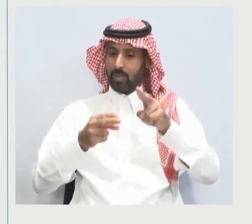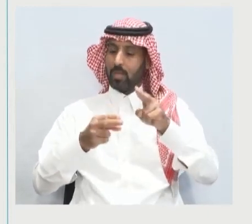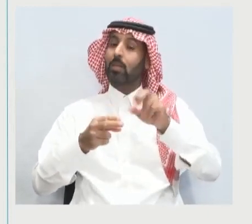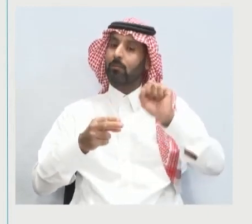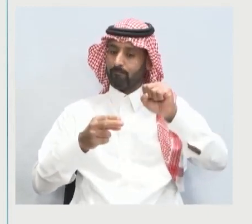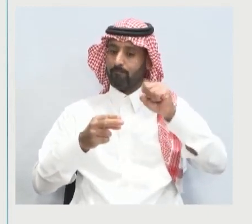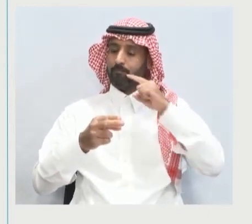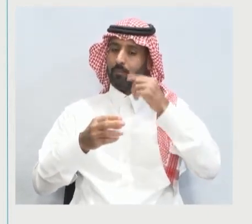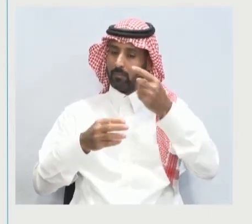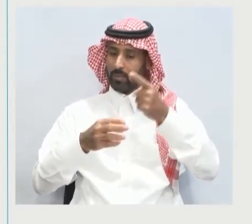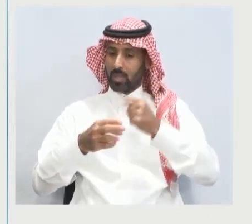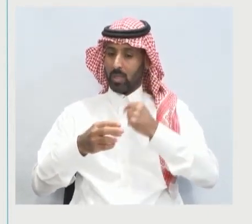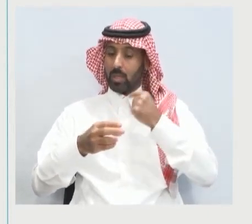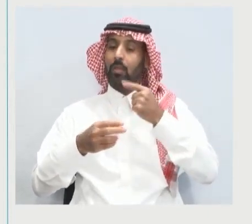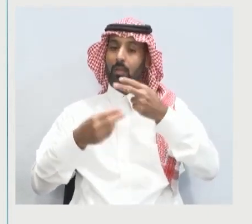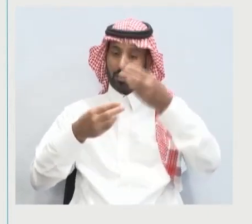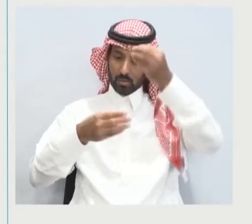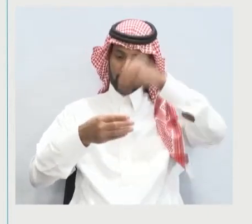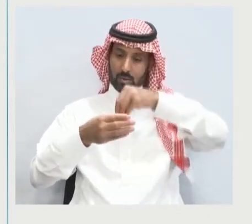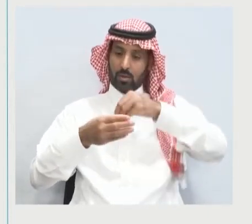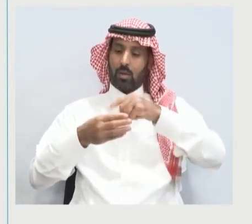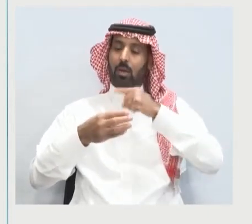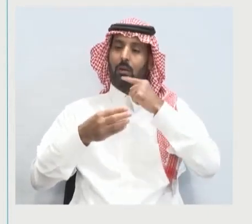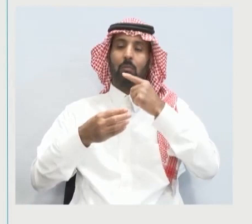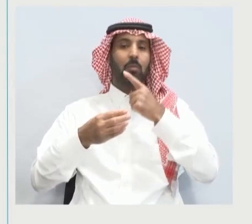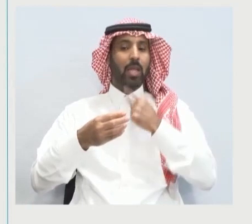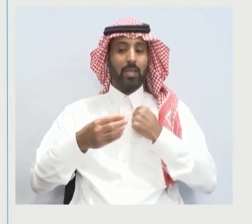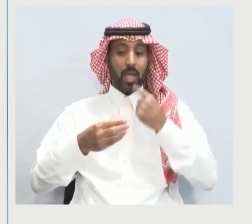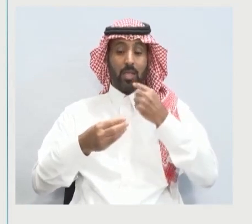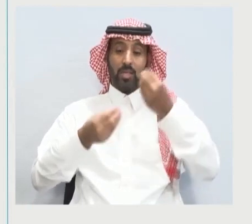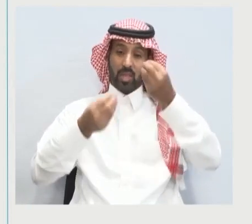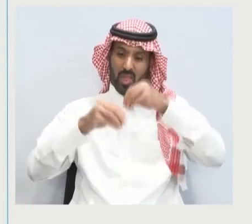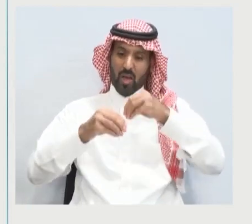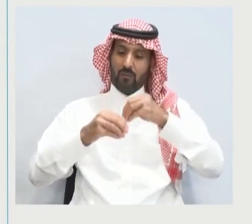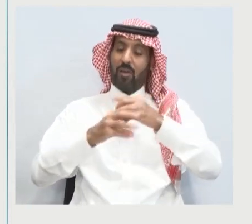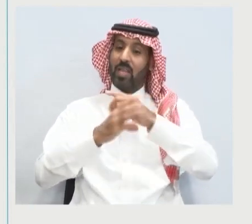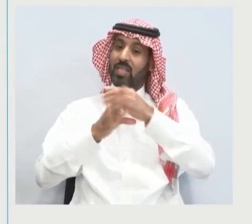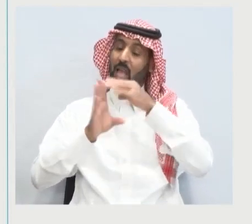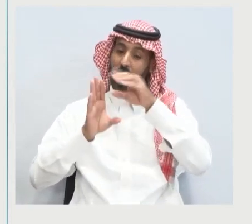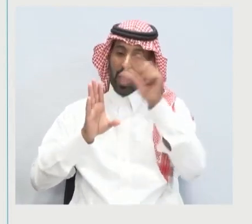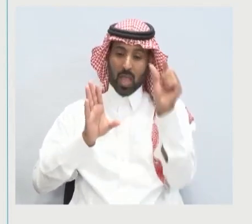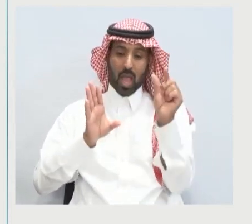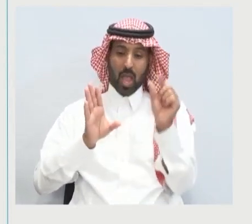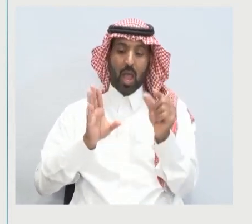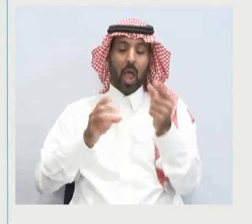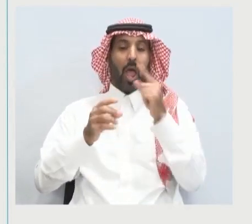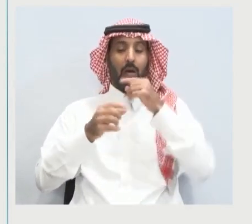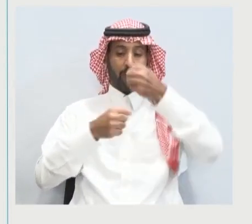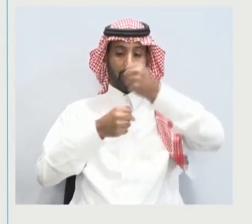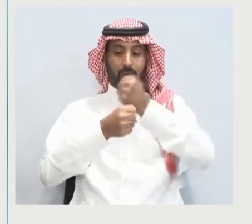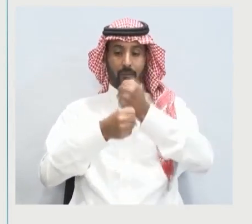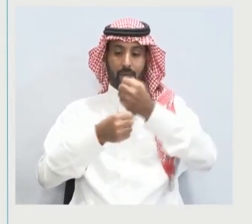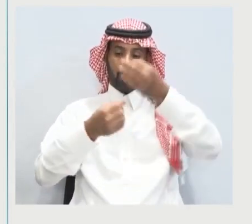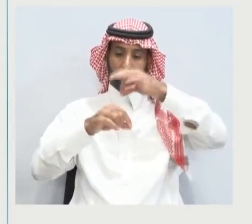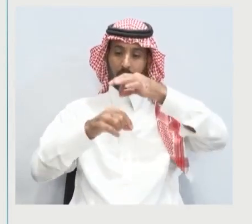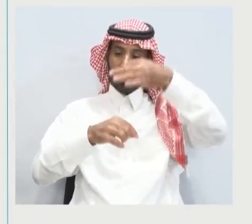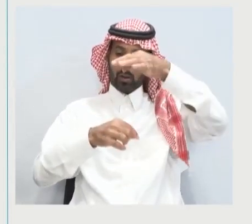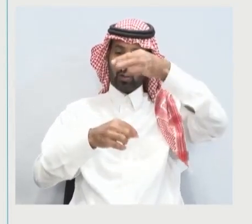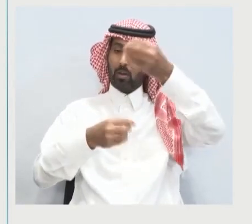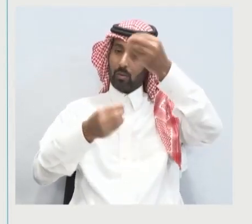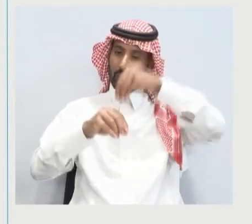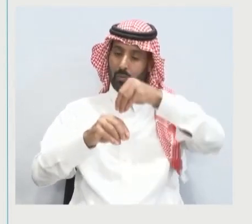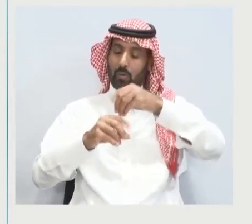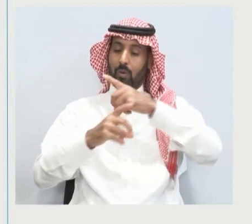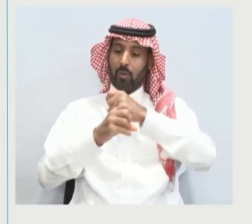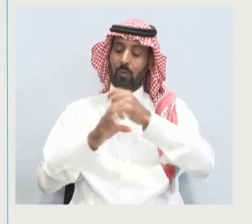الاحيان نحتاج الى اضافه اكثر من ورقه عمل في ملف اكسل واحد كان السؤال الثاني هل